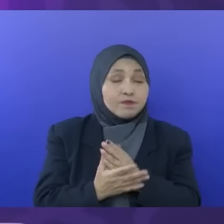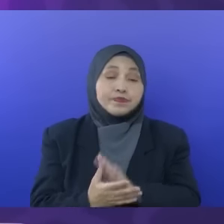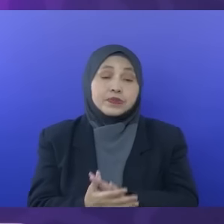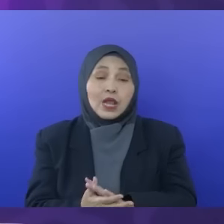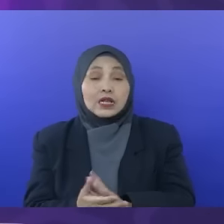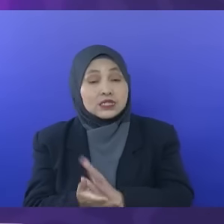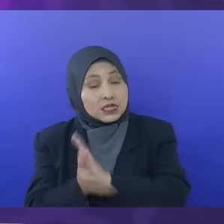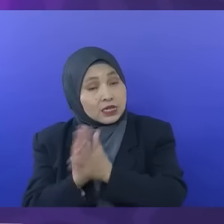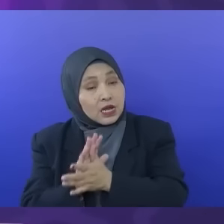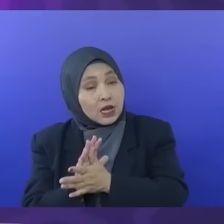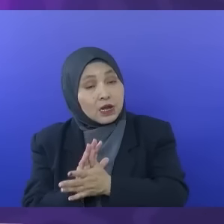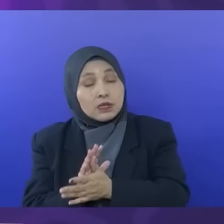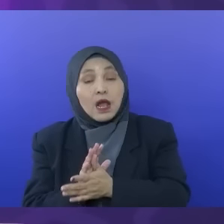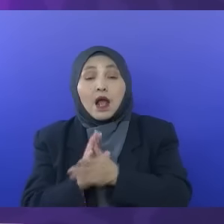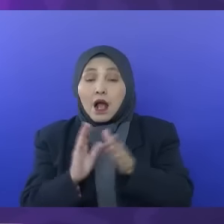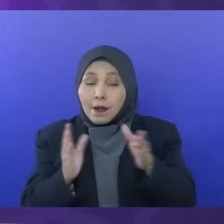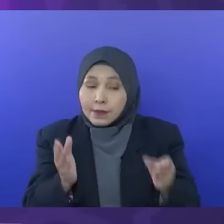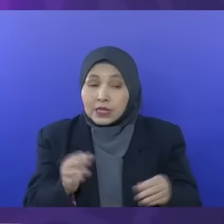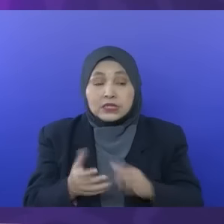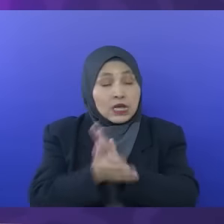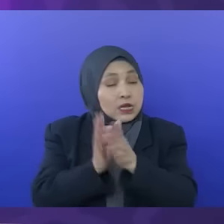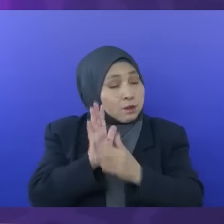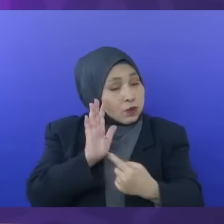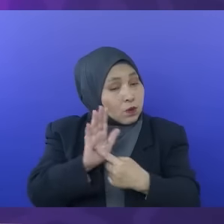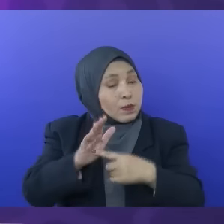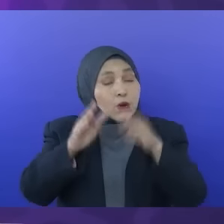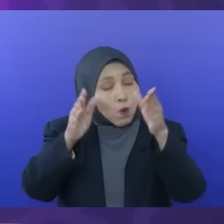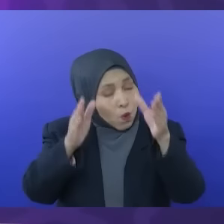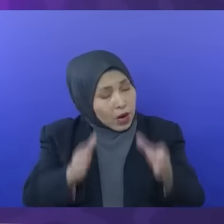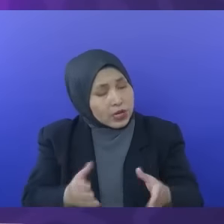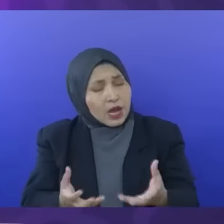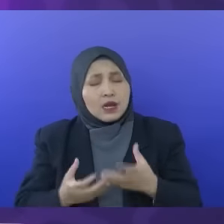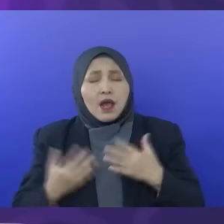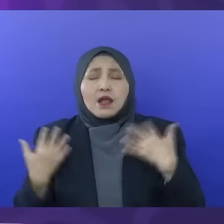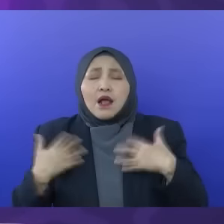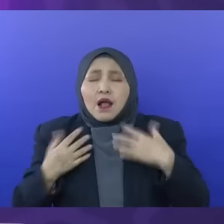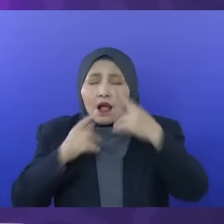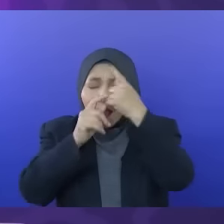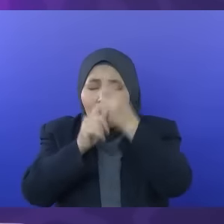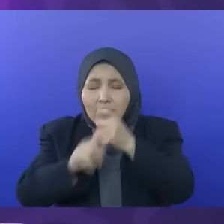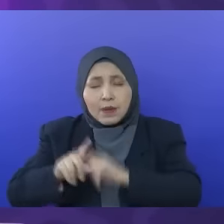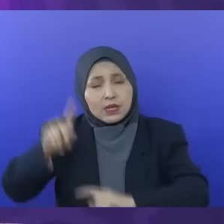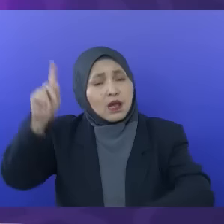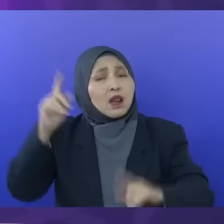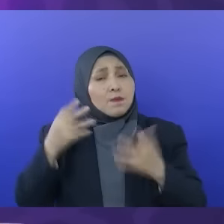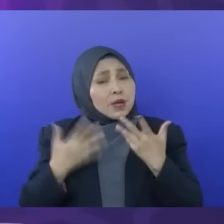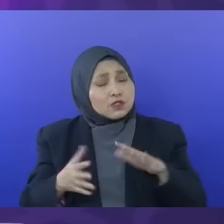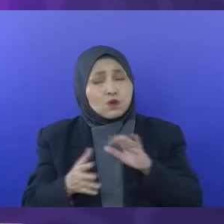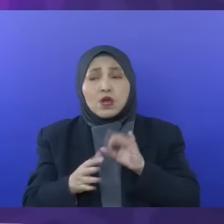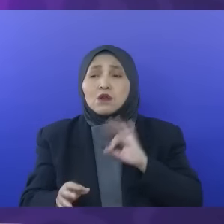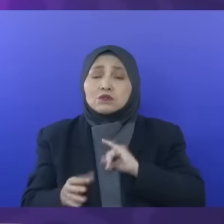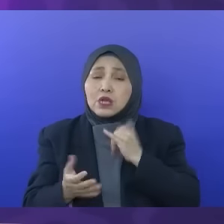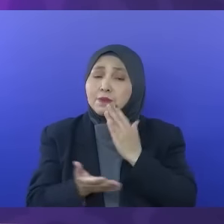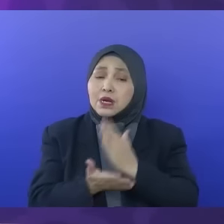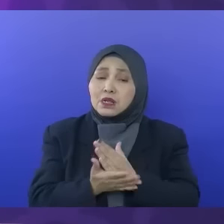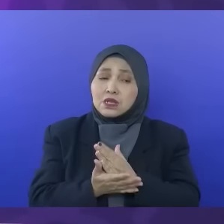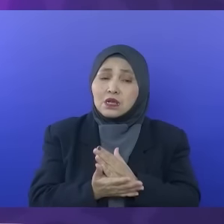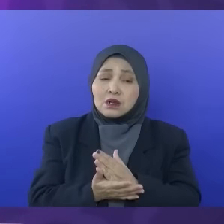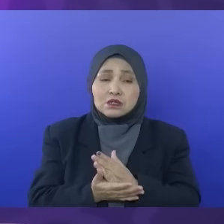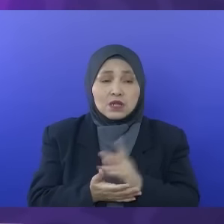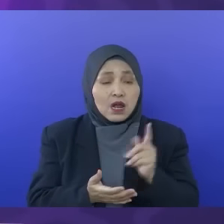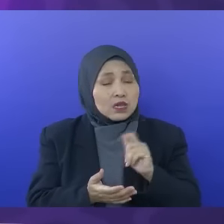Restu hudallil muttaqiin habis itu dikata kalau saya berhenti